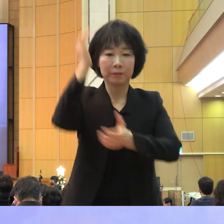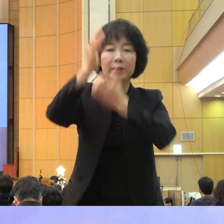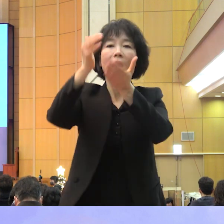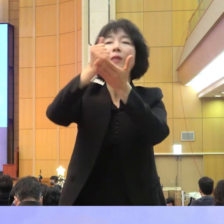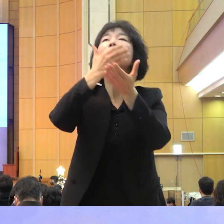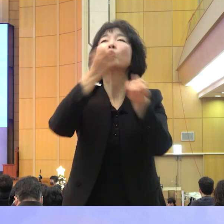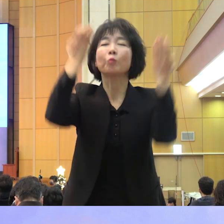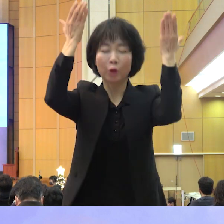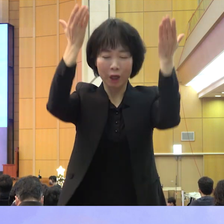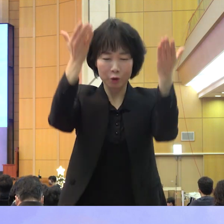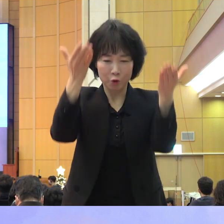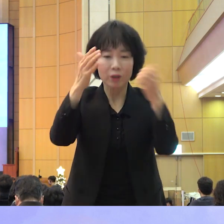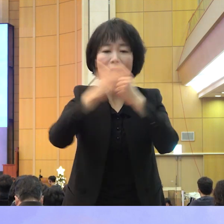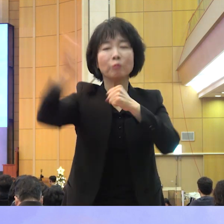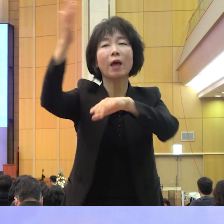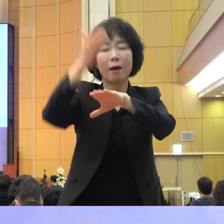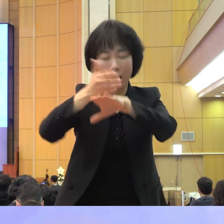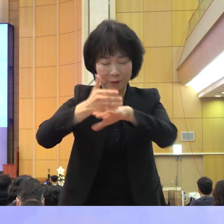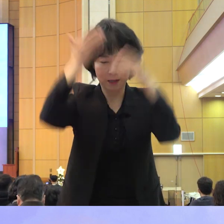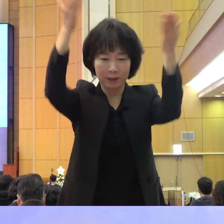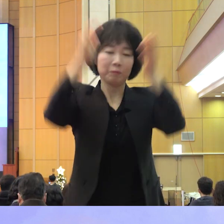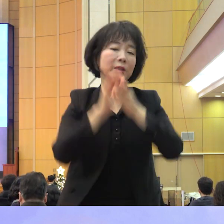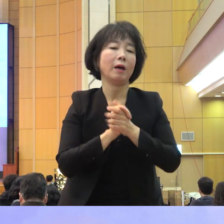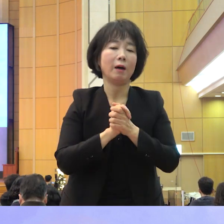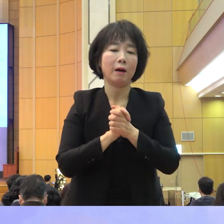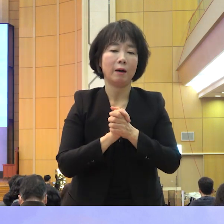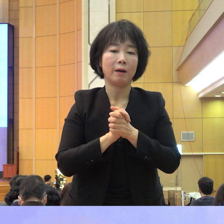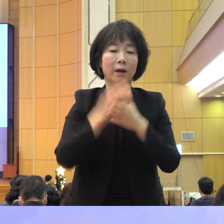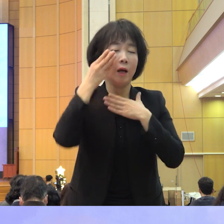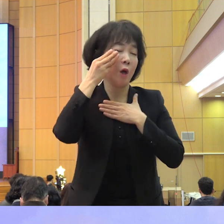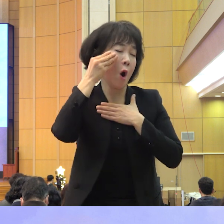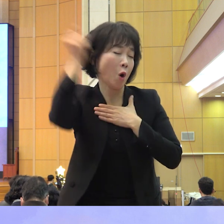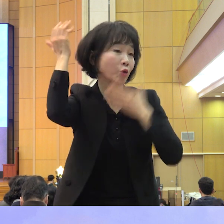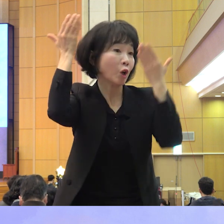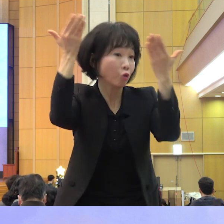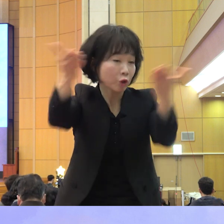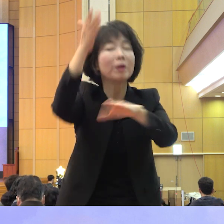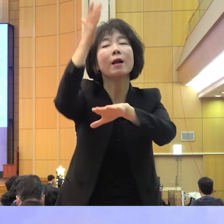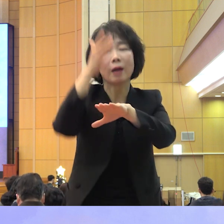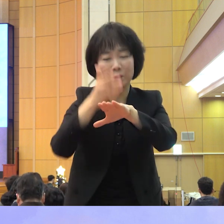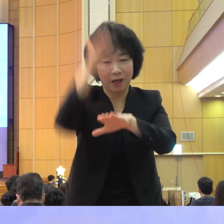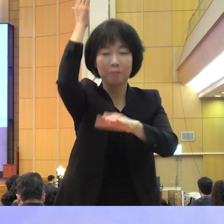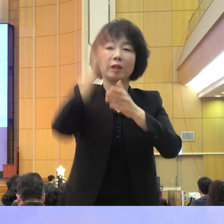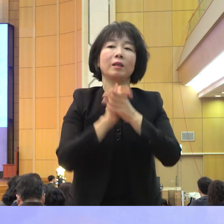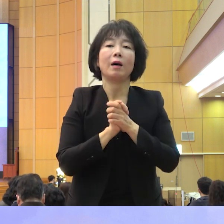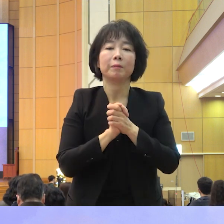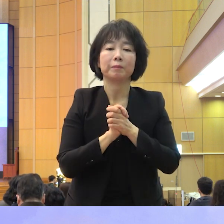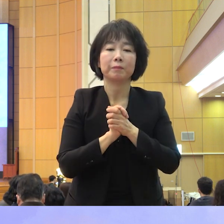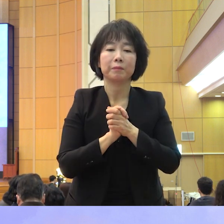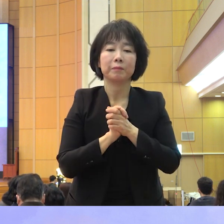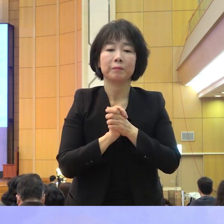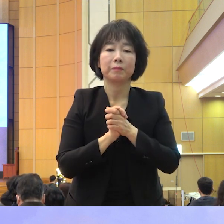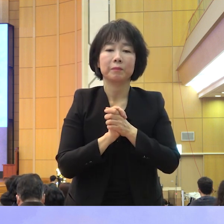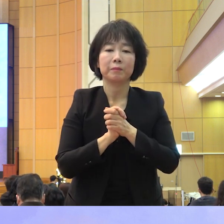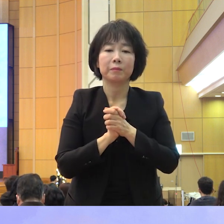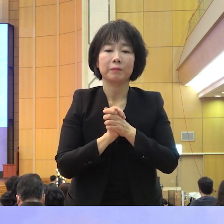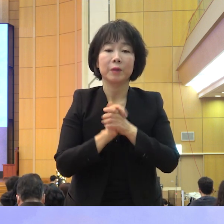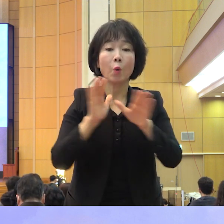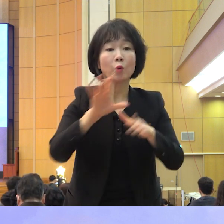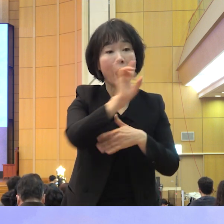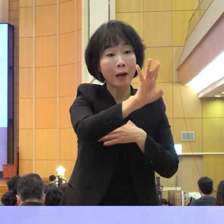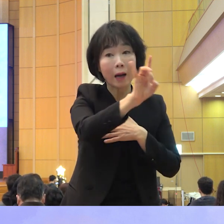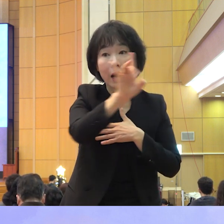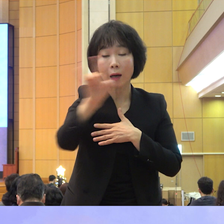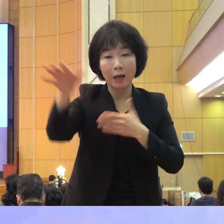하나님 축복하심을 감사합니다. 형통케 하심을 감사합니다. 하나님 앞에 예물